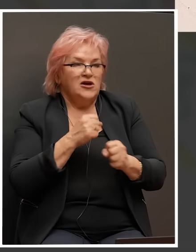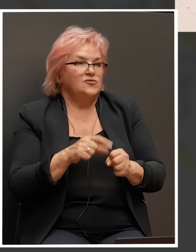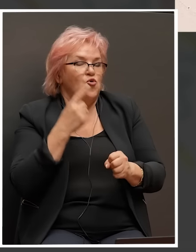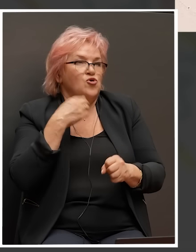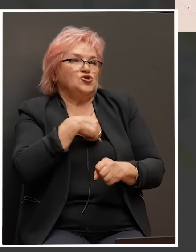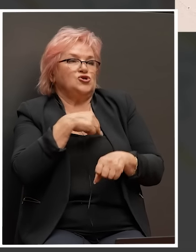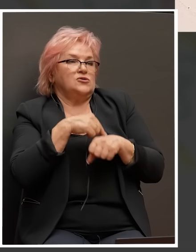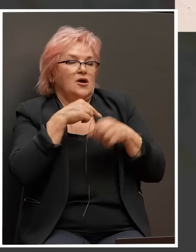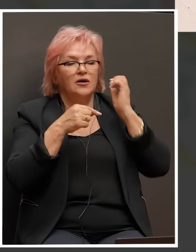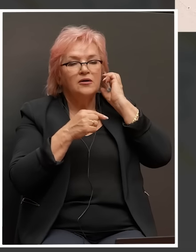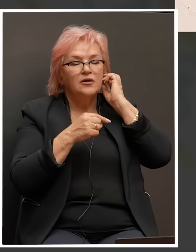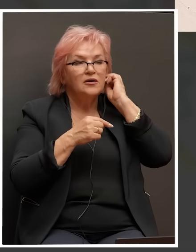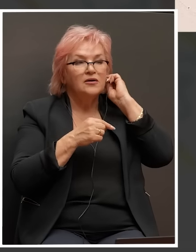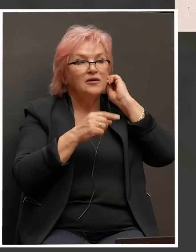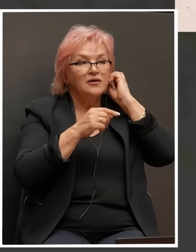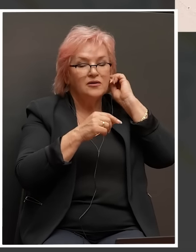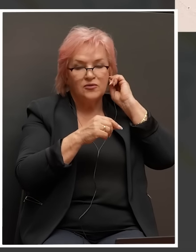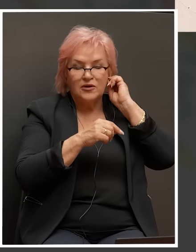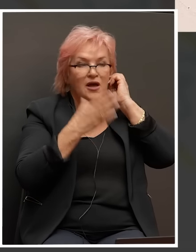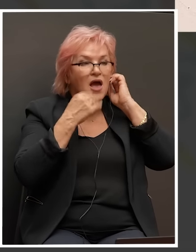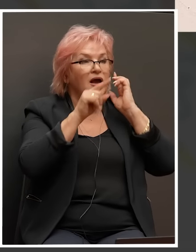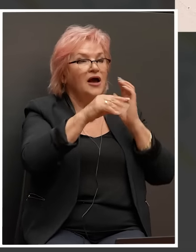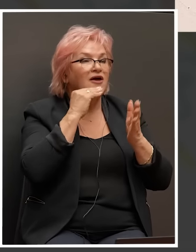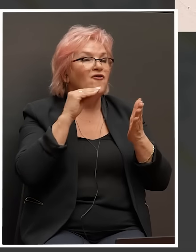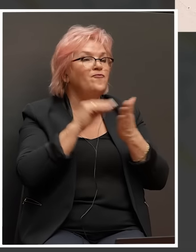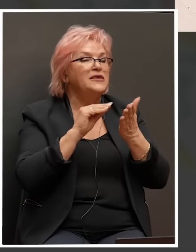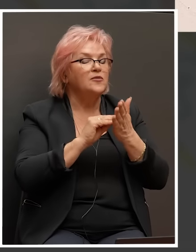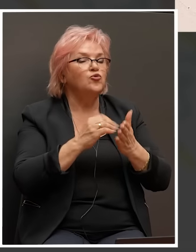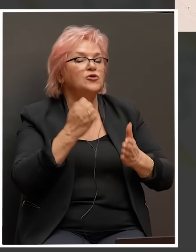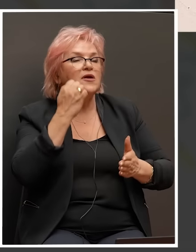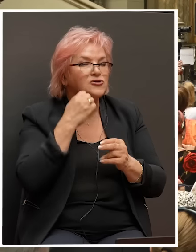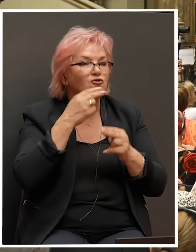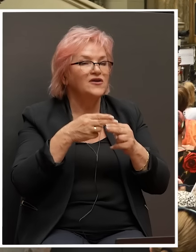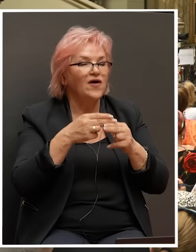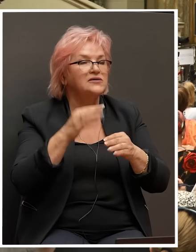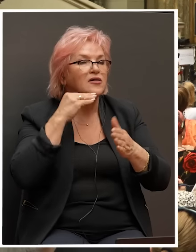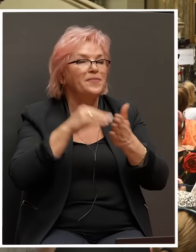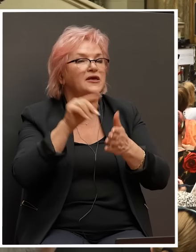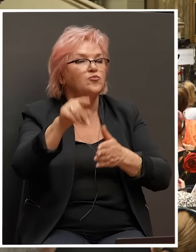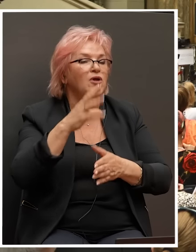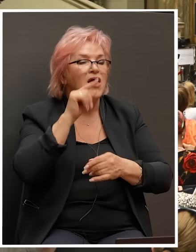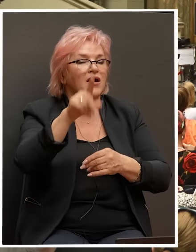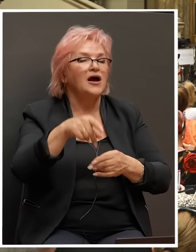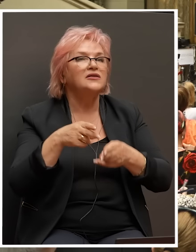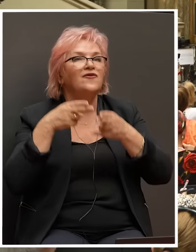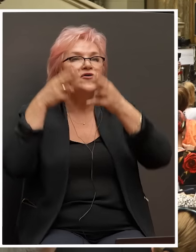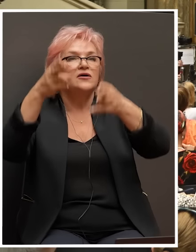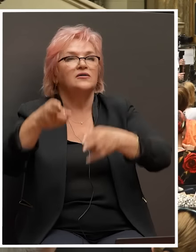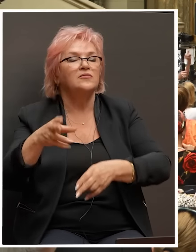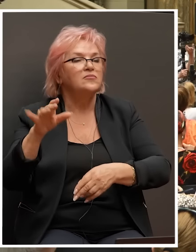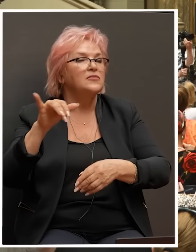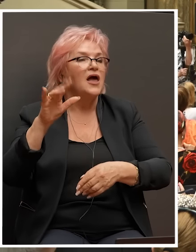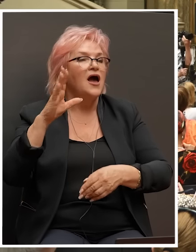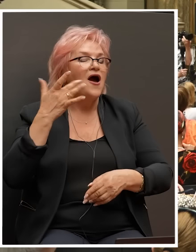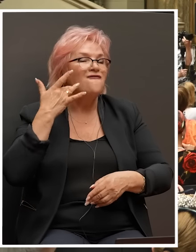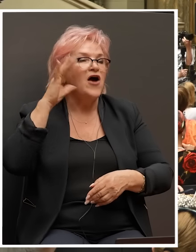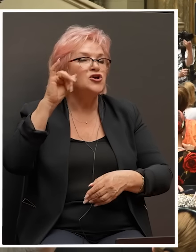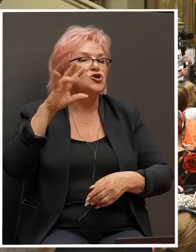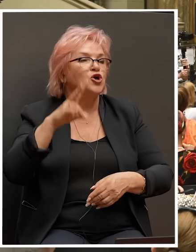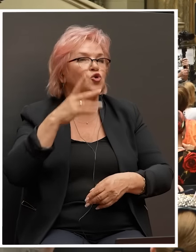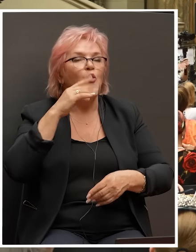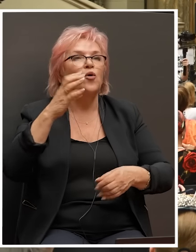Когда вы выходите с Московского вокзала в Петербурге, вы что видите перед собой? Когда вы приезжаете в город Вашингтон, как выглядит мемориал